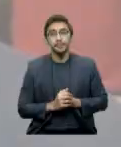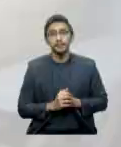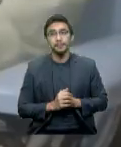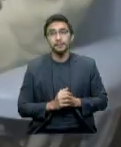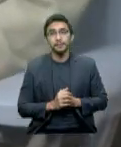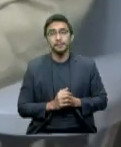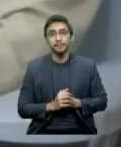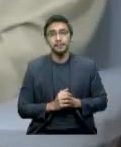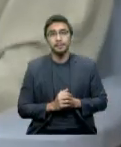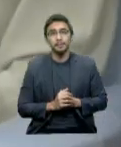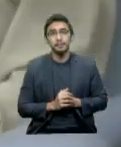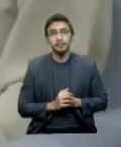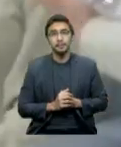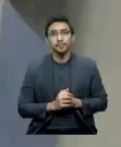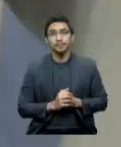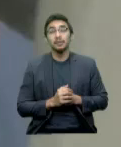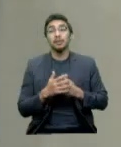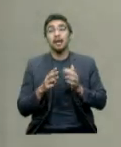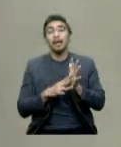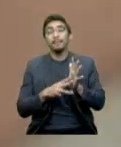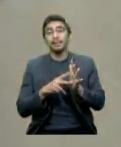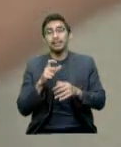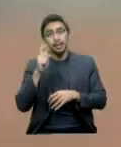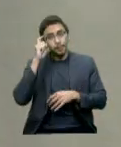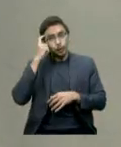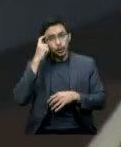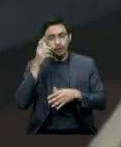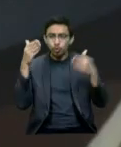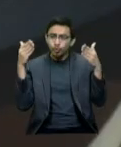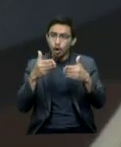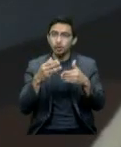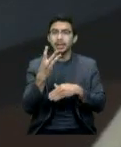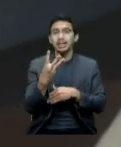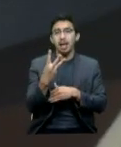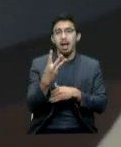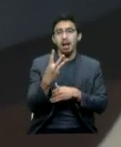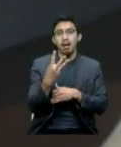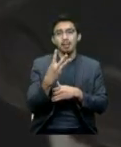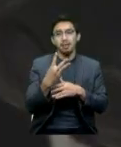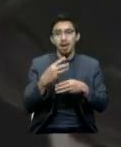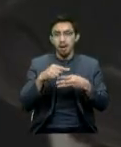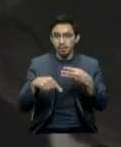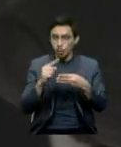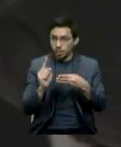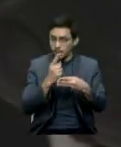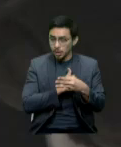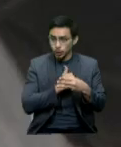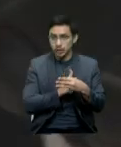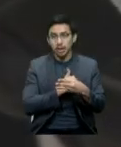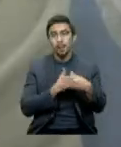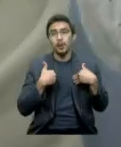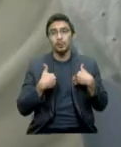begitu. MNC Peduli terus fokus menjalankan tiga pilar utama, yakni sosial, kemanusiaan, dan